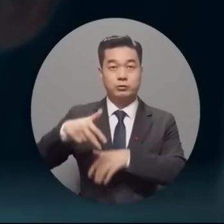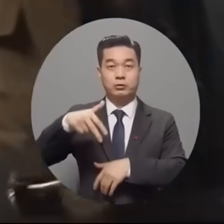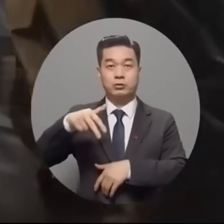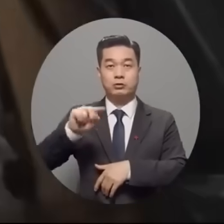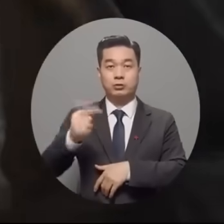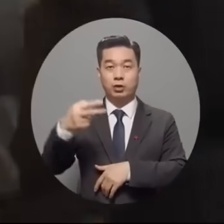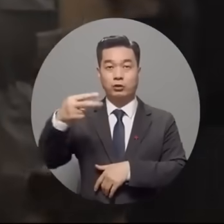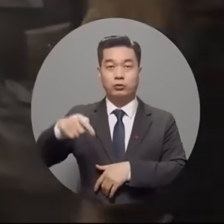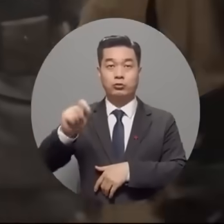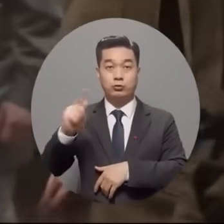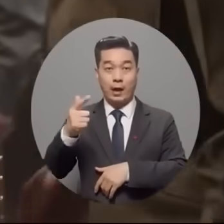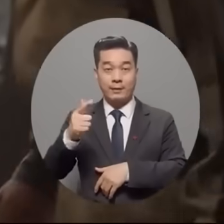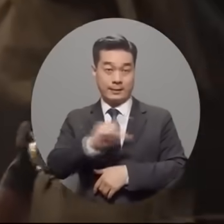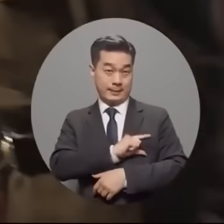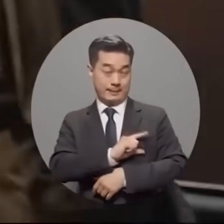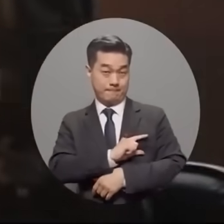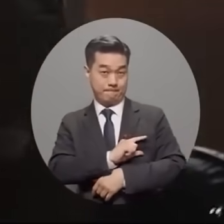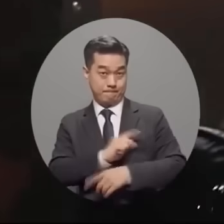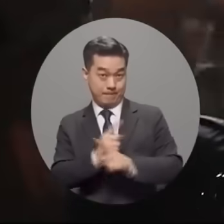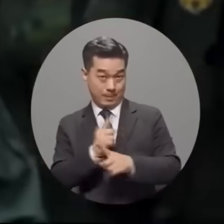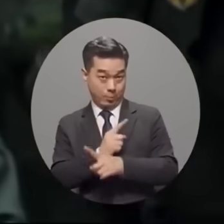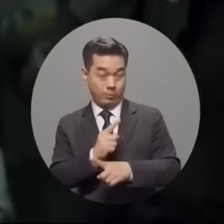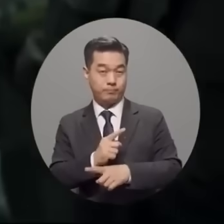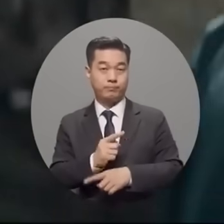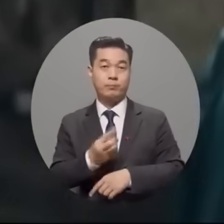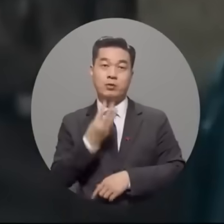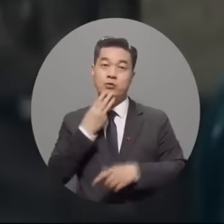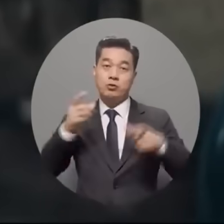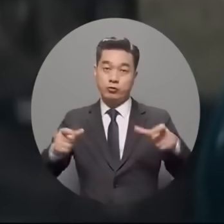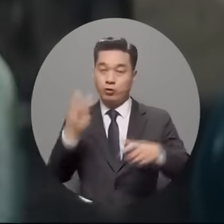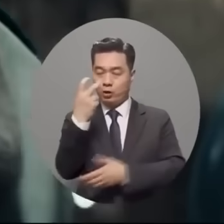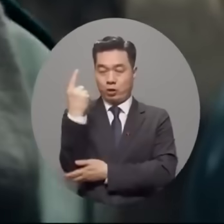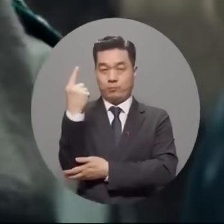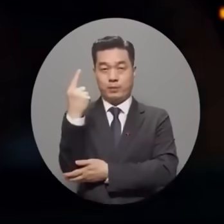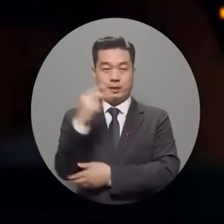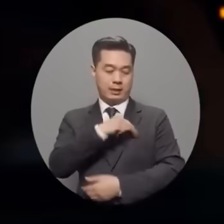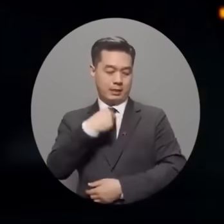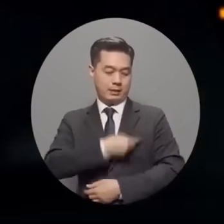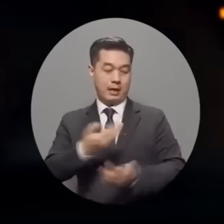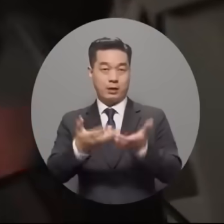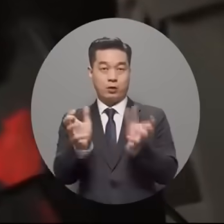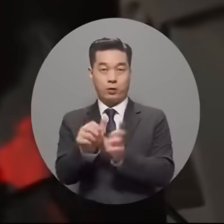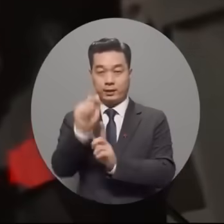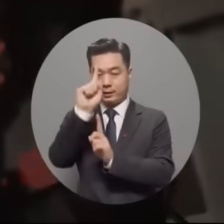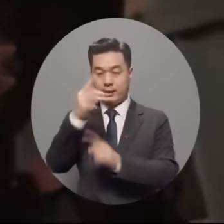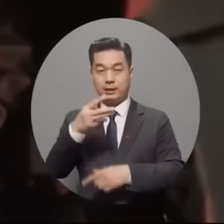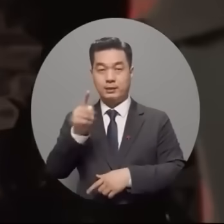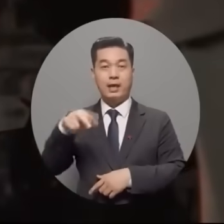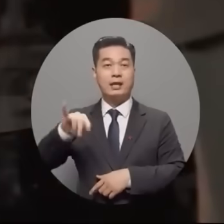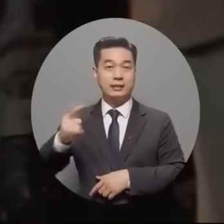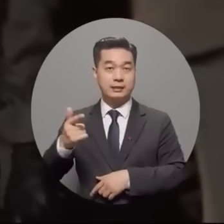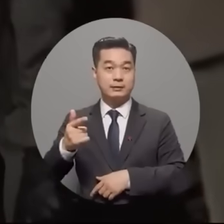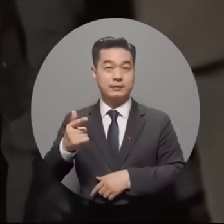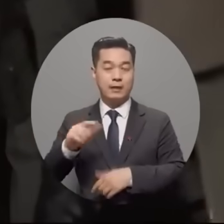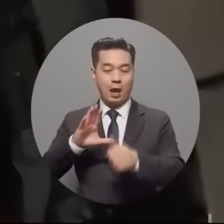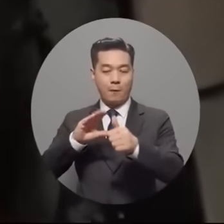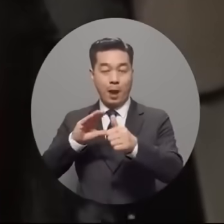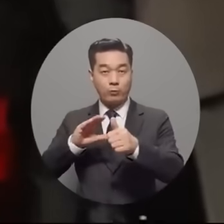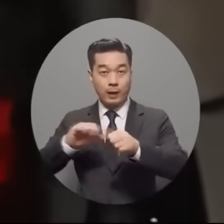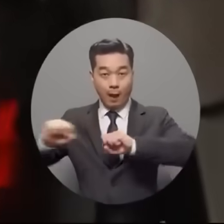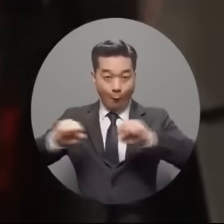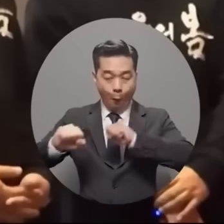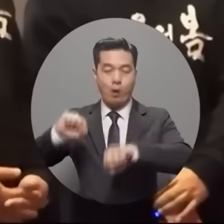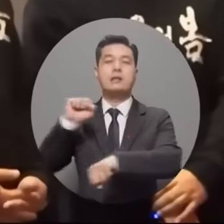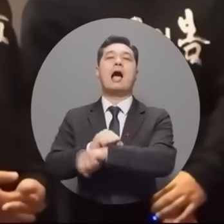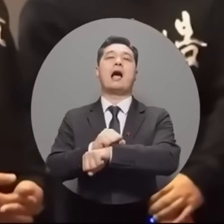이에 저항했던 장태환, 당시 수도경비사령관으로 소환된 극중의 이태신. 배우들의 연기는 사실감을